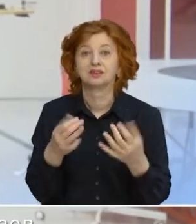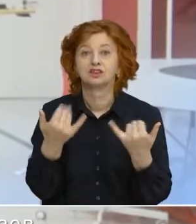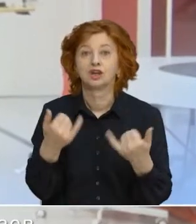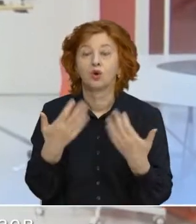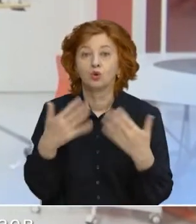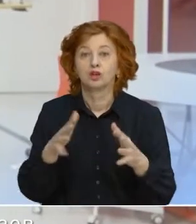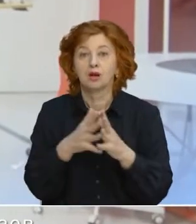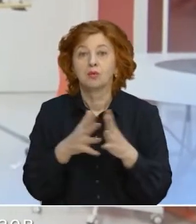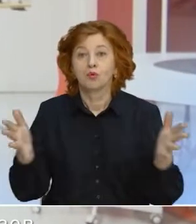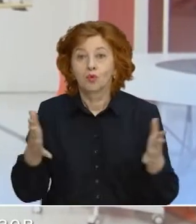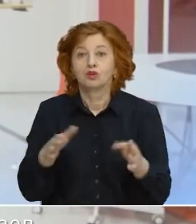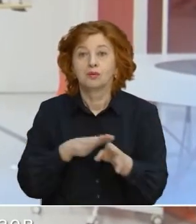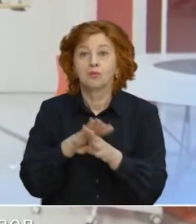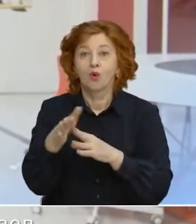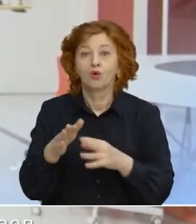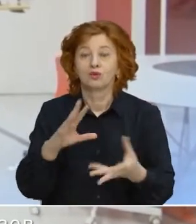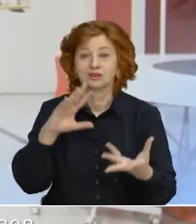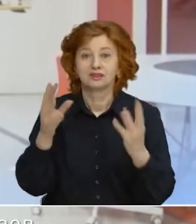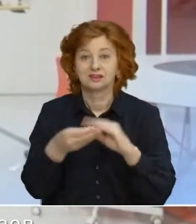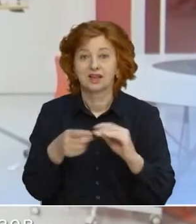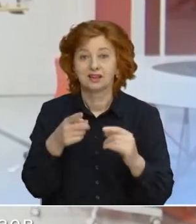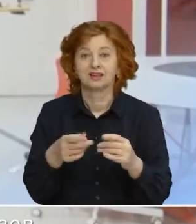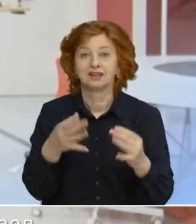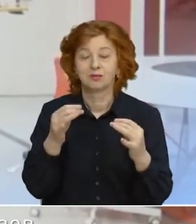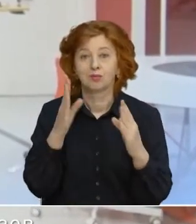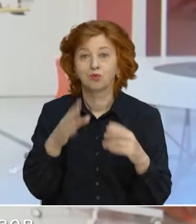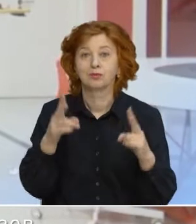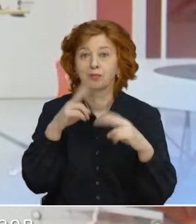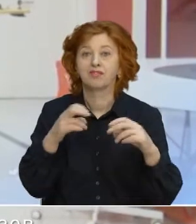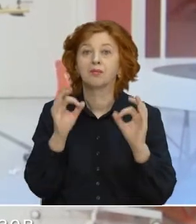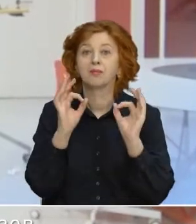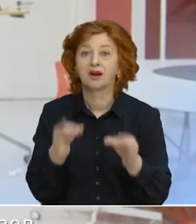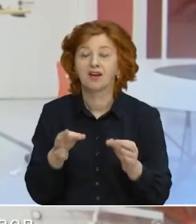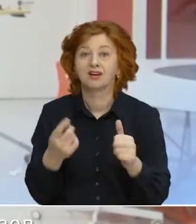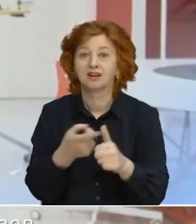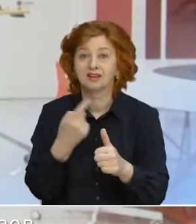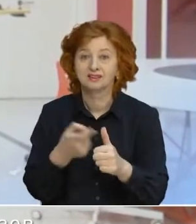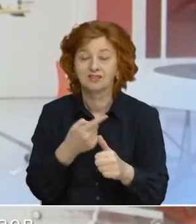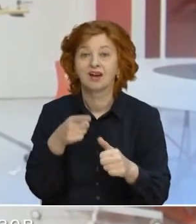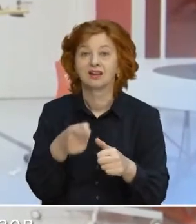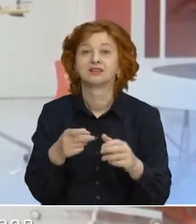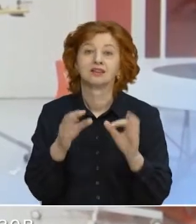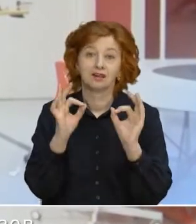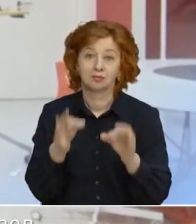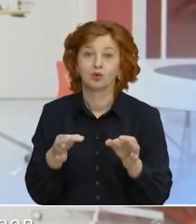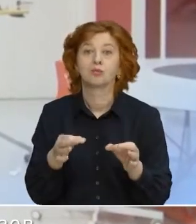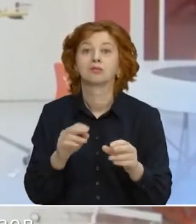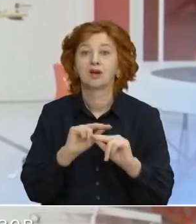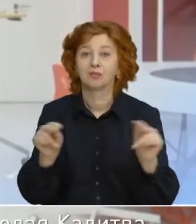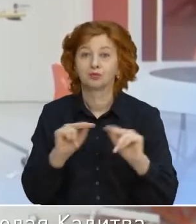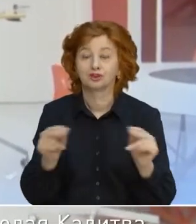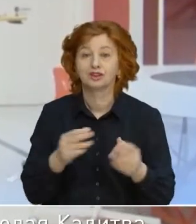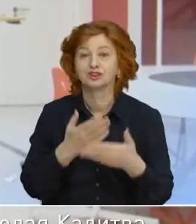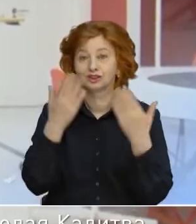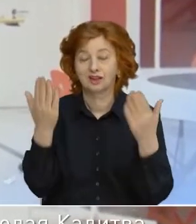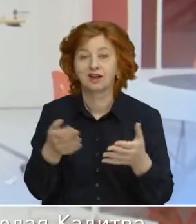приносила шоколадки, она приносила торт, и мы их делили. Кто правильно называл, какая это будет тройка, тому доставался кусочек шоколадки